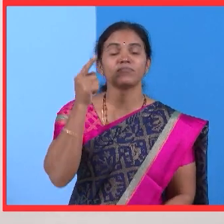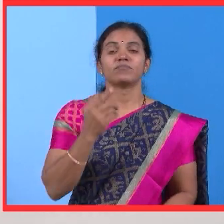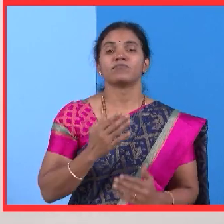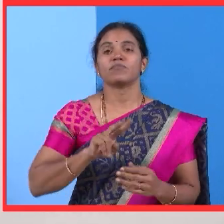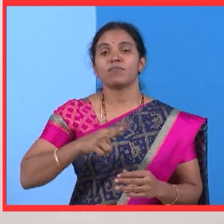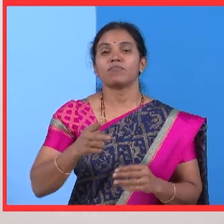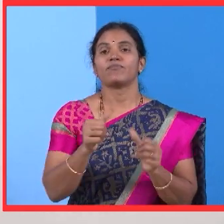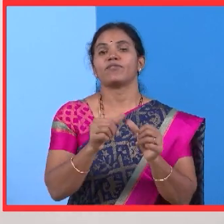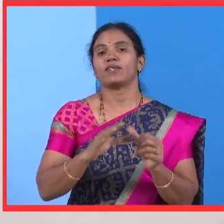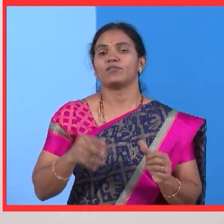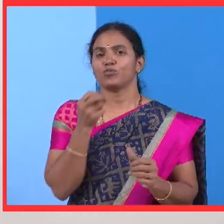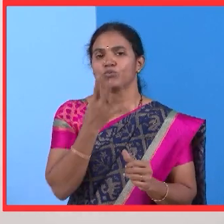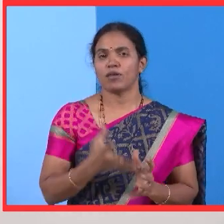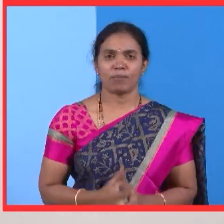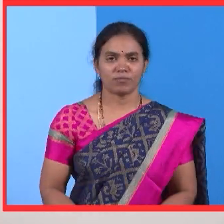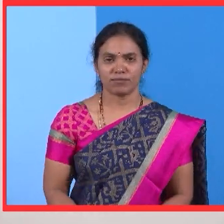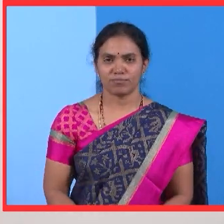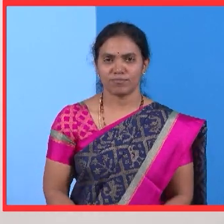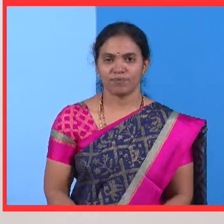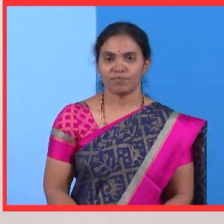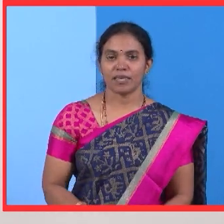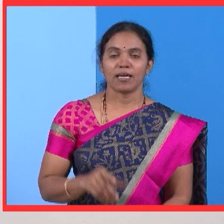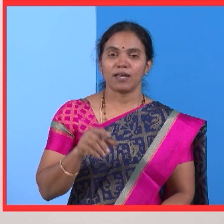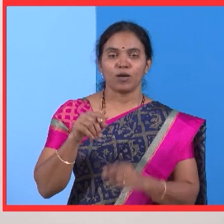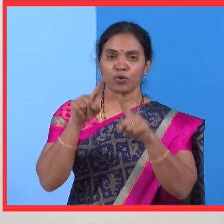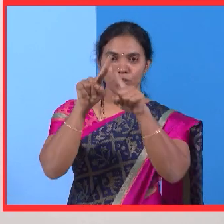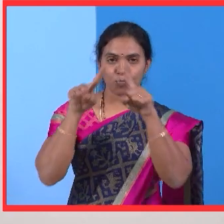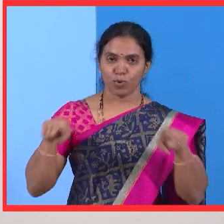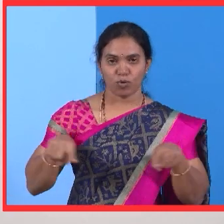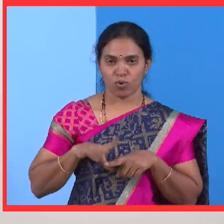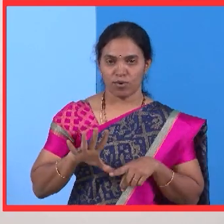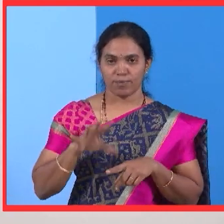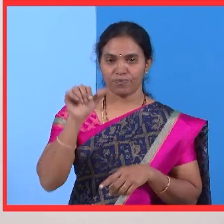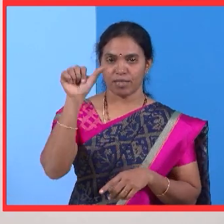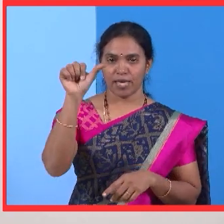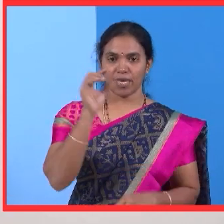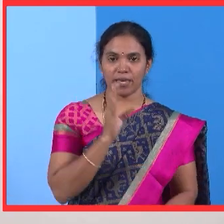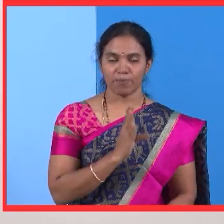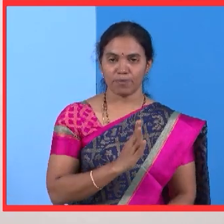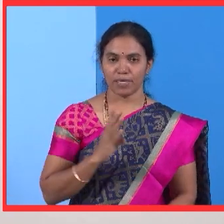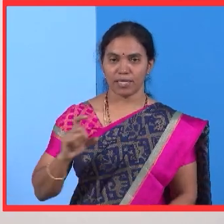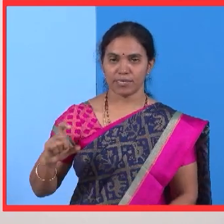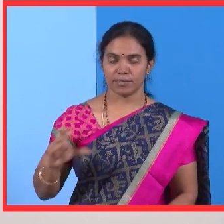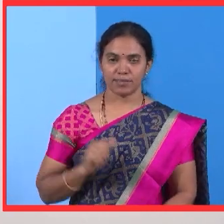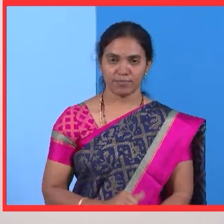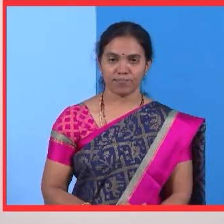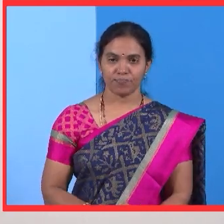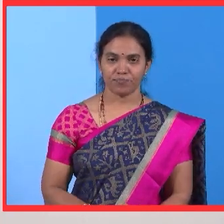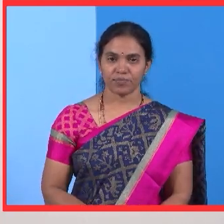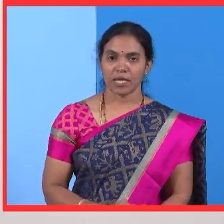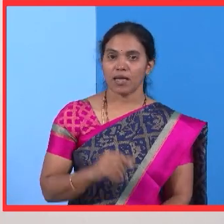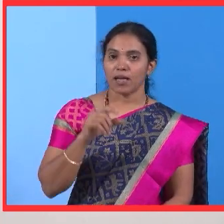ஏபியினுடைய நடுப்புள்ளி டி, பிசி என்ற பக்கத்தின் நடுப்புள்ளி இ, ஏசி என்ற பக்கத்தின் நடுப்புள்ளி